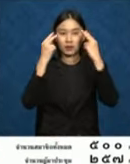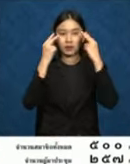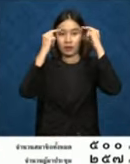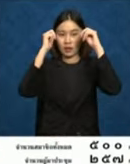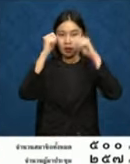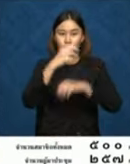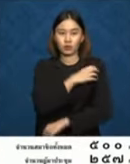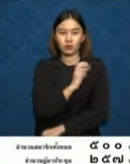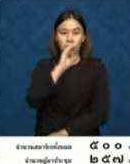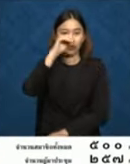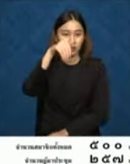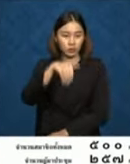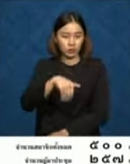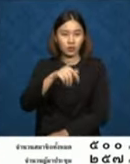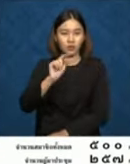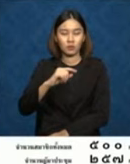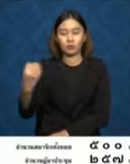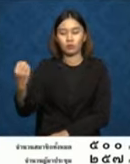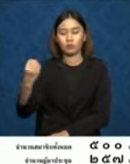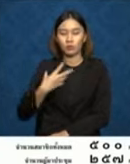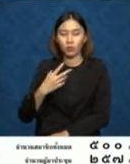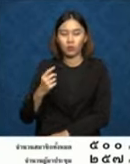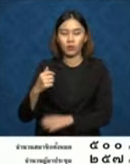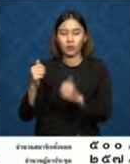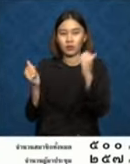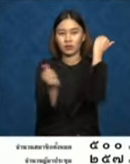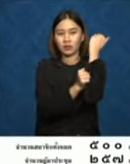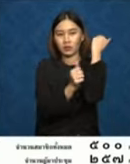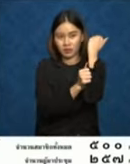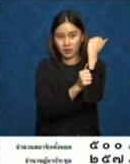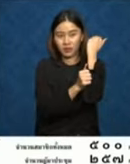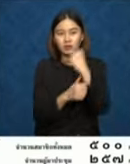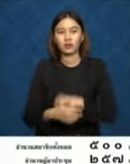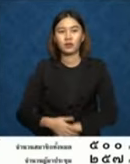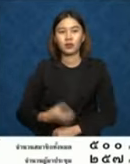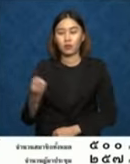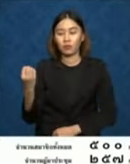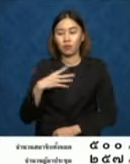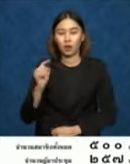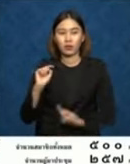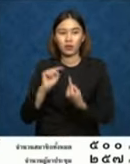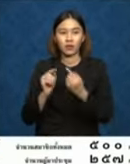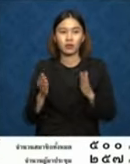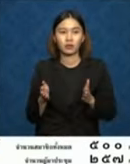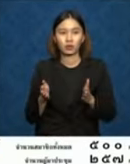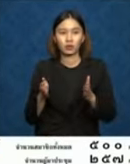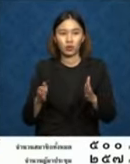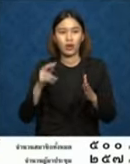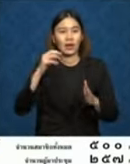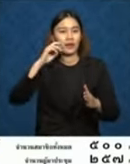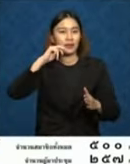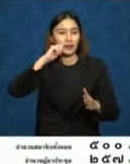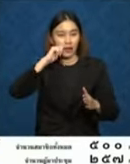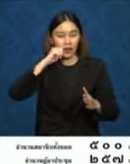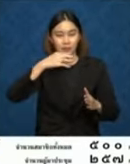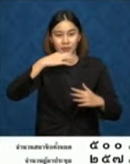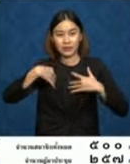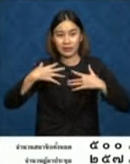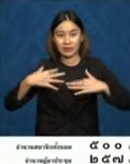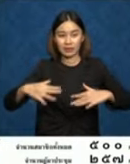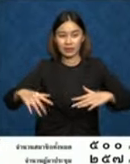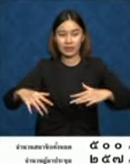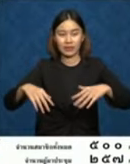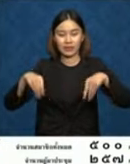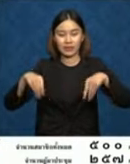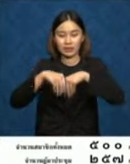นตรีตำบลหาดชายรีนะครับท่านกำนันเดชนะครับเพชรวันนะครับในเรื่องของถนนน้ำกัดเซาะนะครับริ